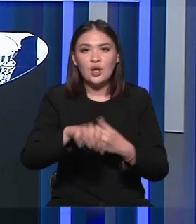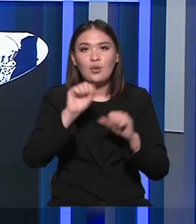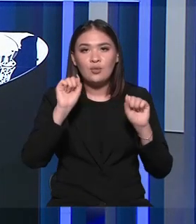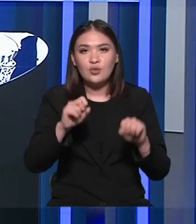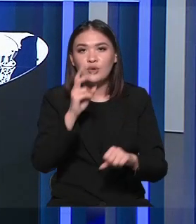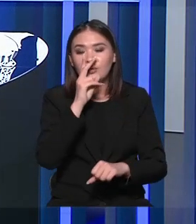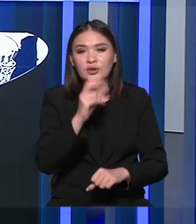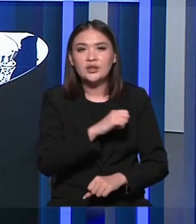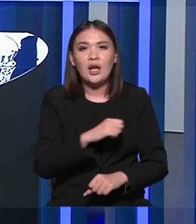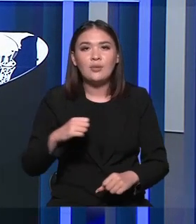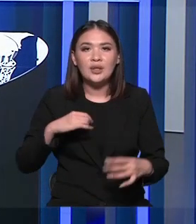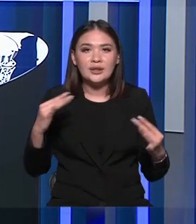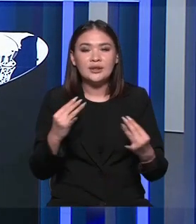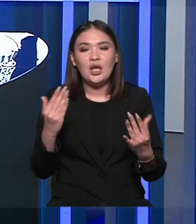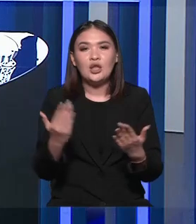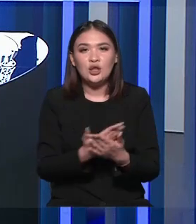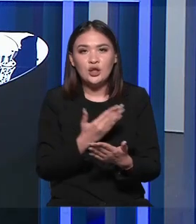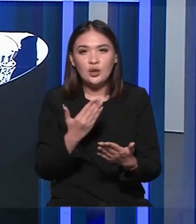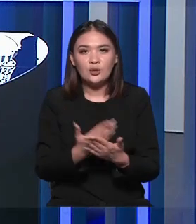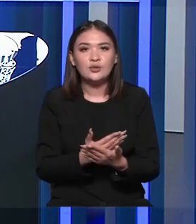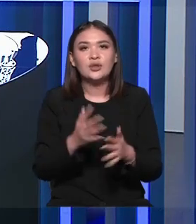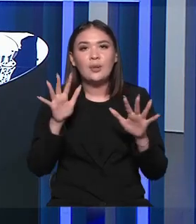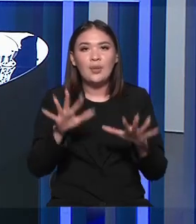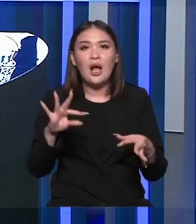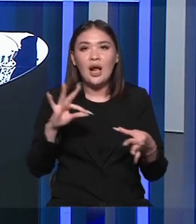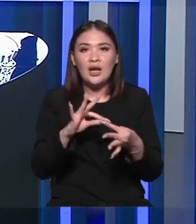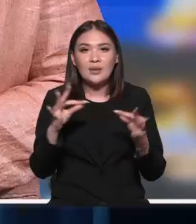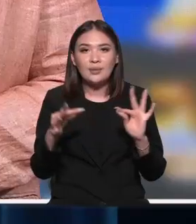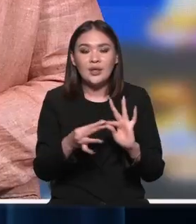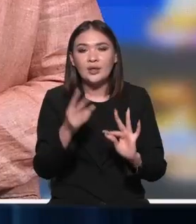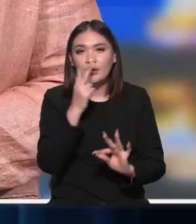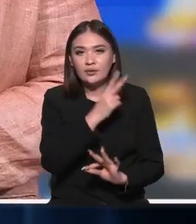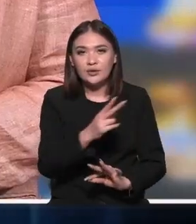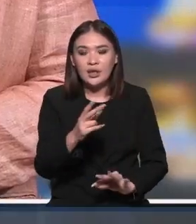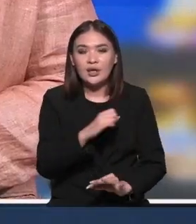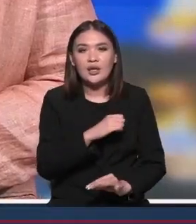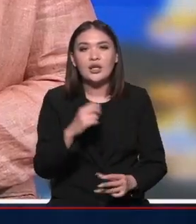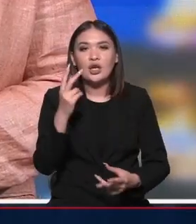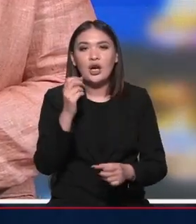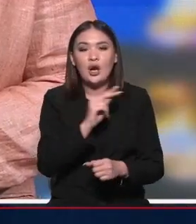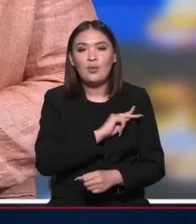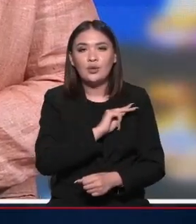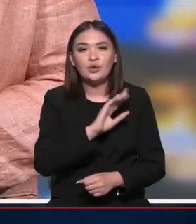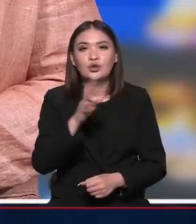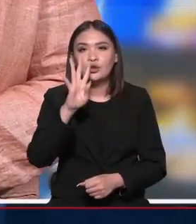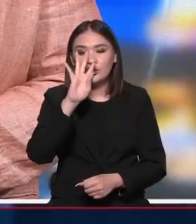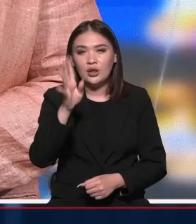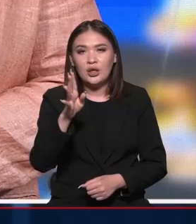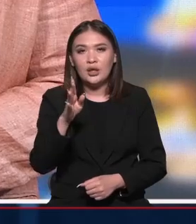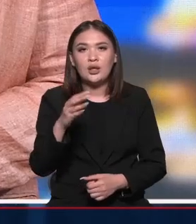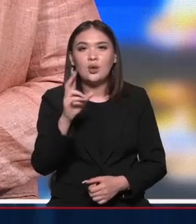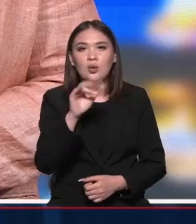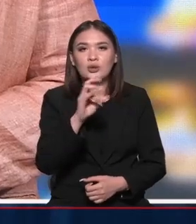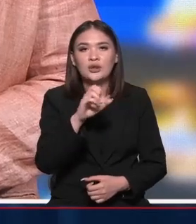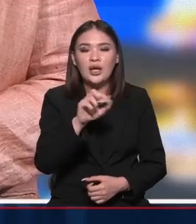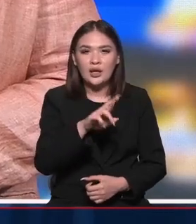самые интересные новости и эксклюзивные кадры с площадок олимпиады работать на главных играх четырёхлетнего н